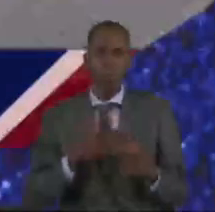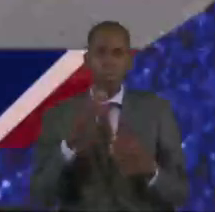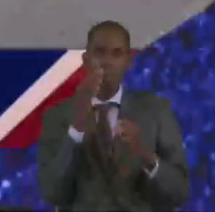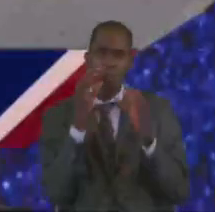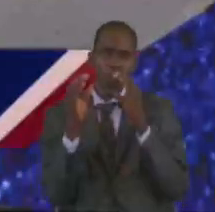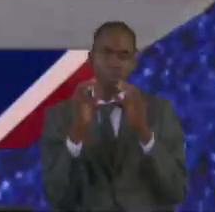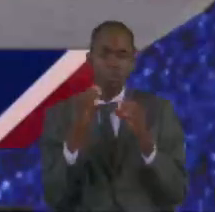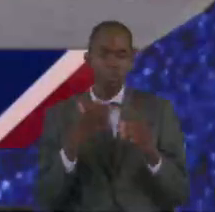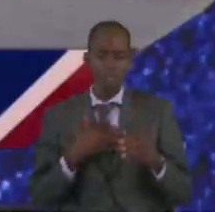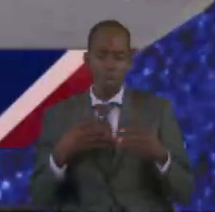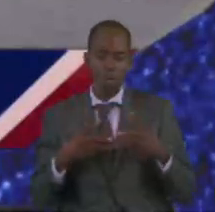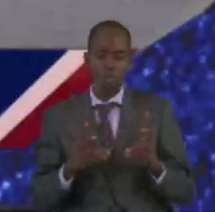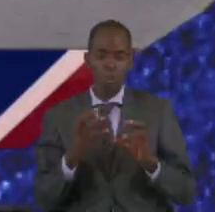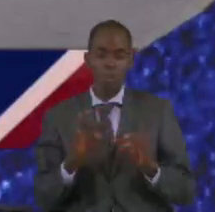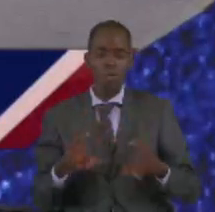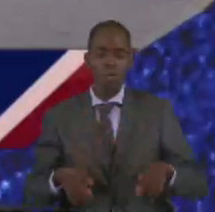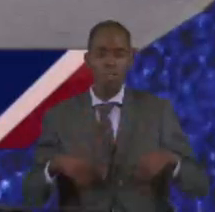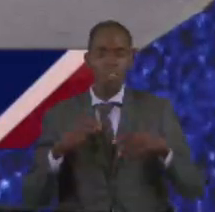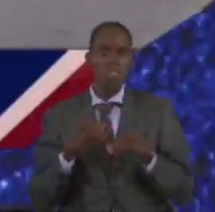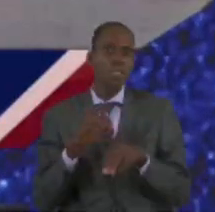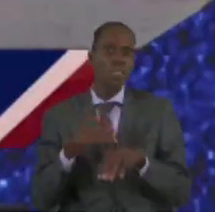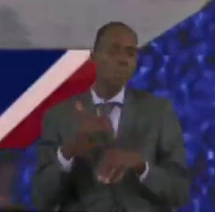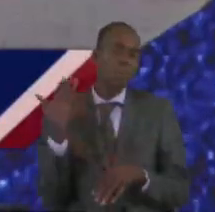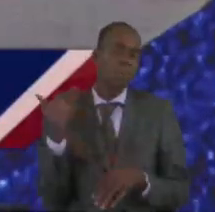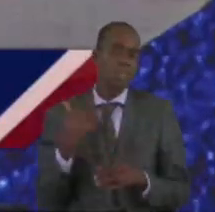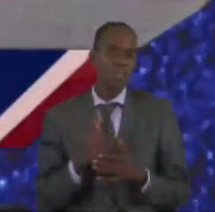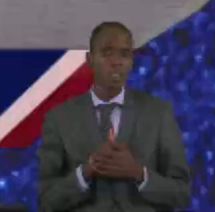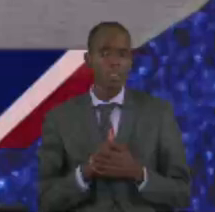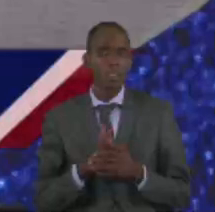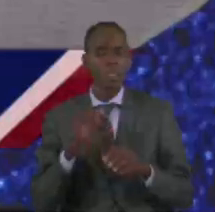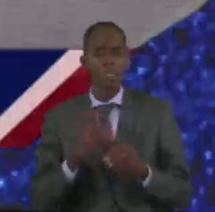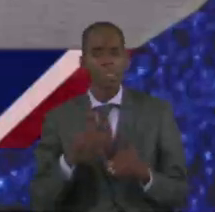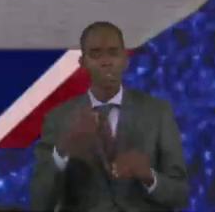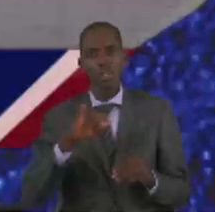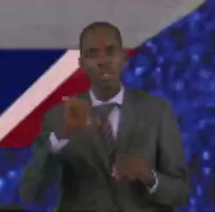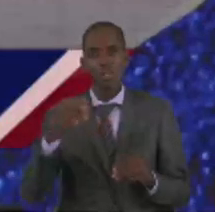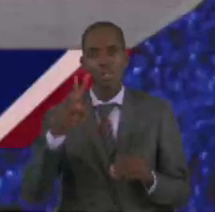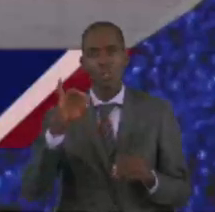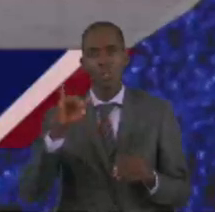en effet, quelle était autrefois ma conduite dans le judaïsme,